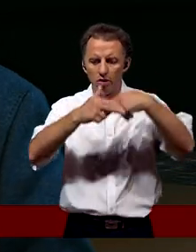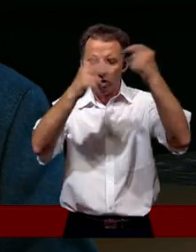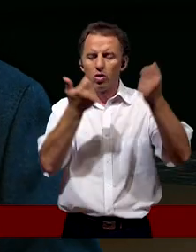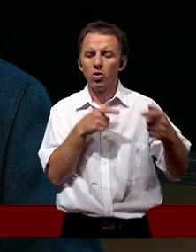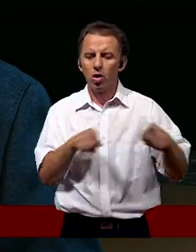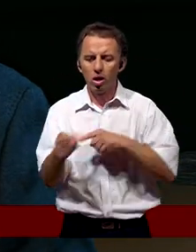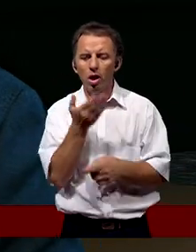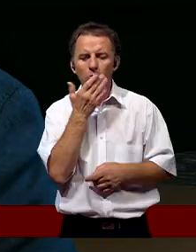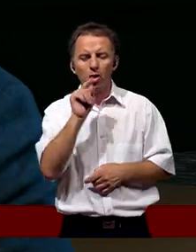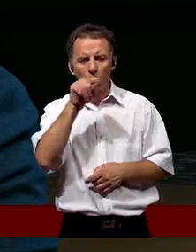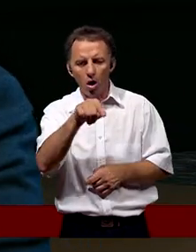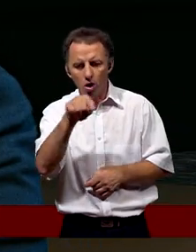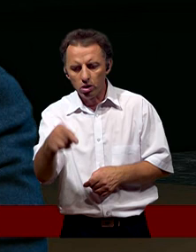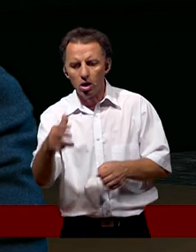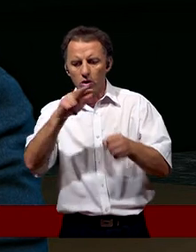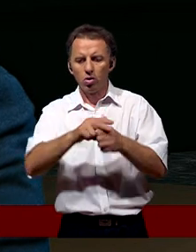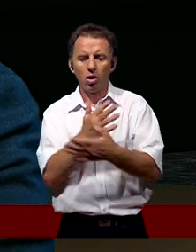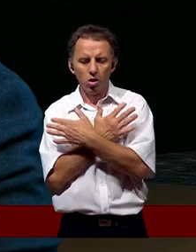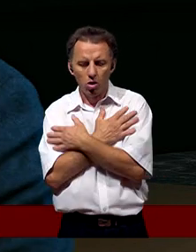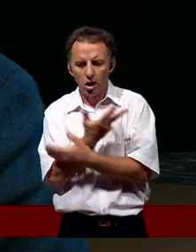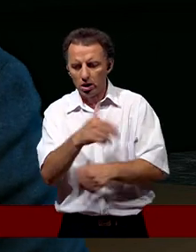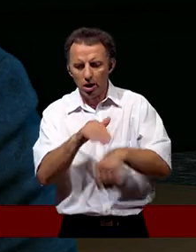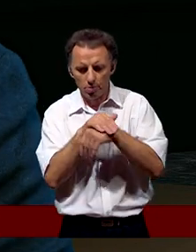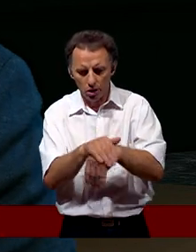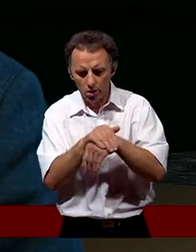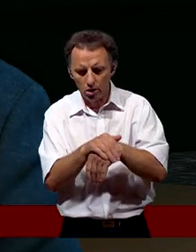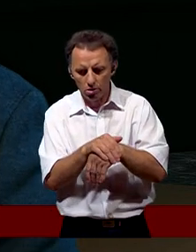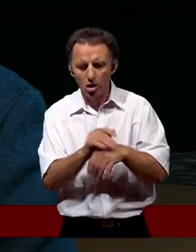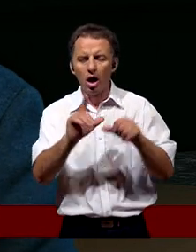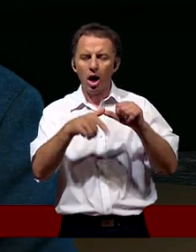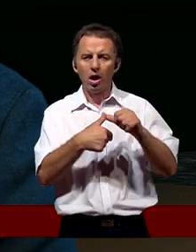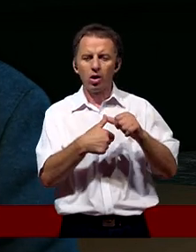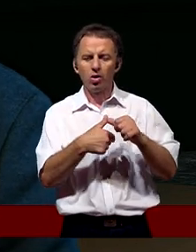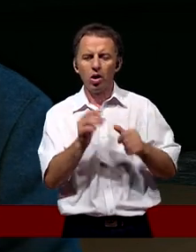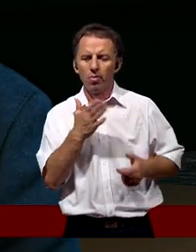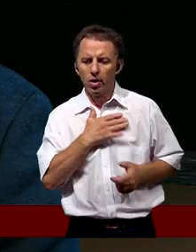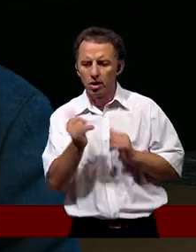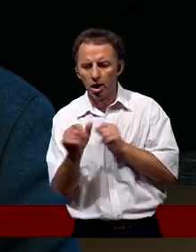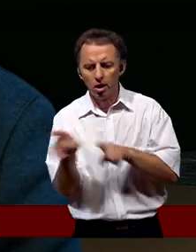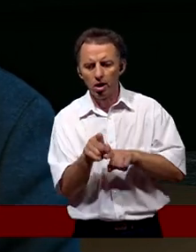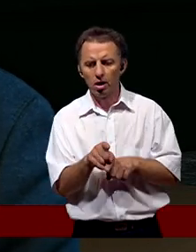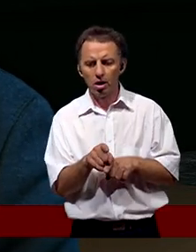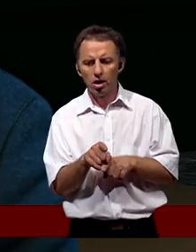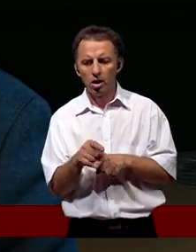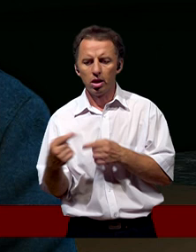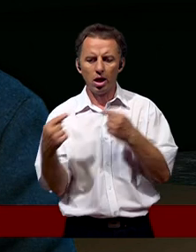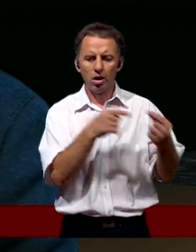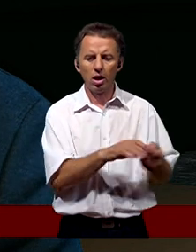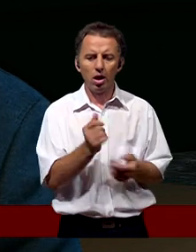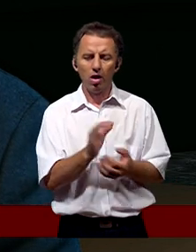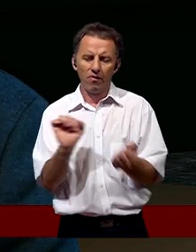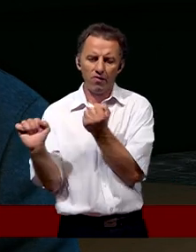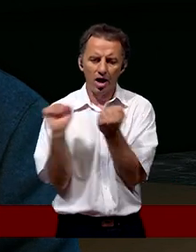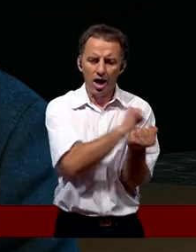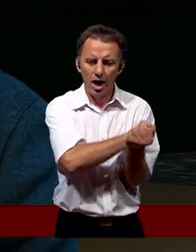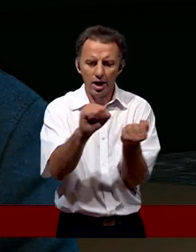Co to znaczy? Mhm. Bo mówimy o tym, żeby kochać nieprzyjaciół, ale czy mam się w jakiś sposób gimnastykować? Czy ma to być